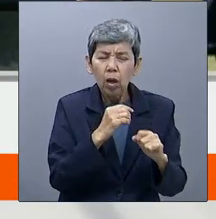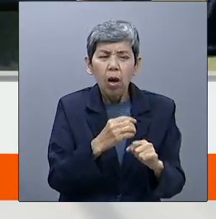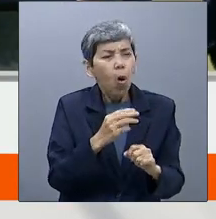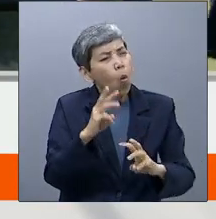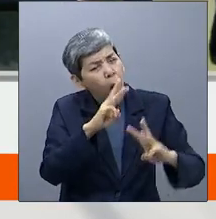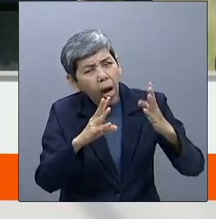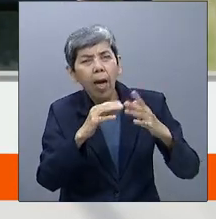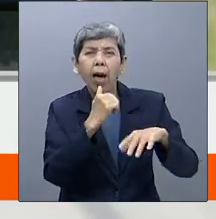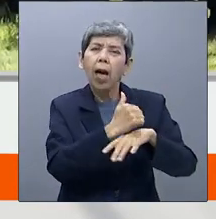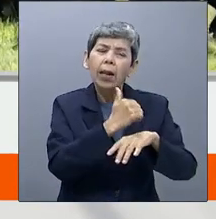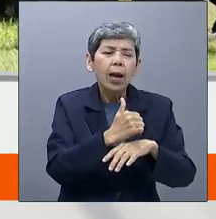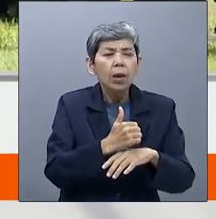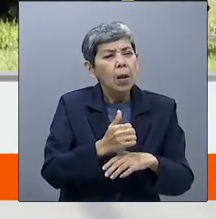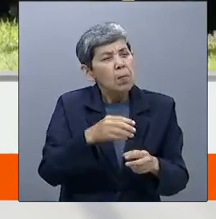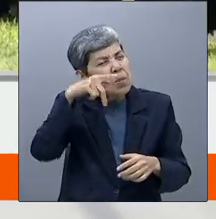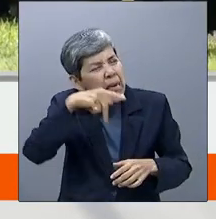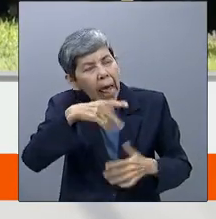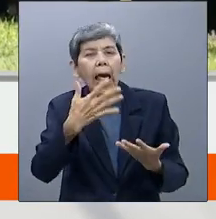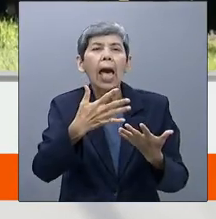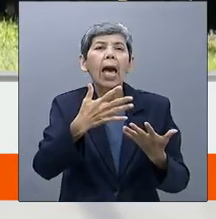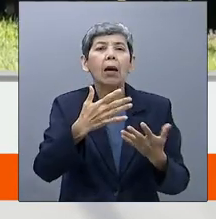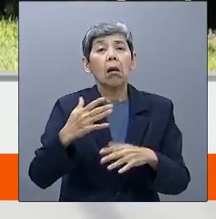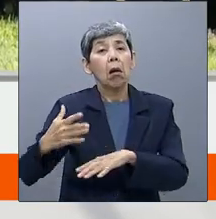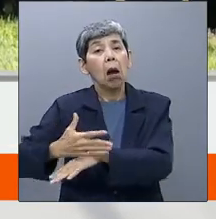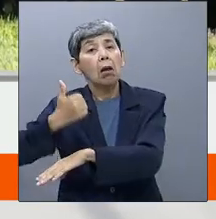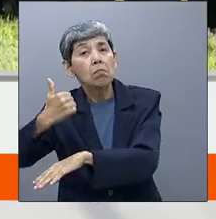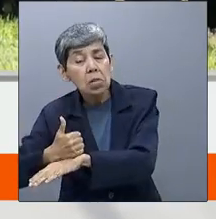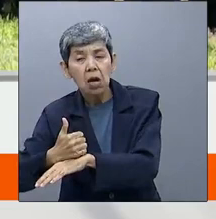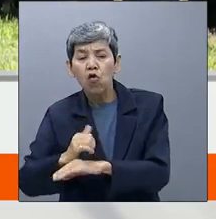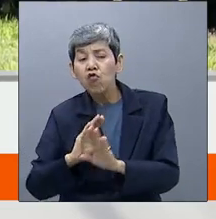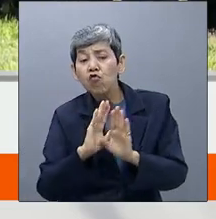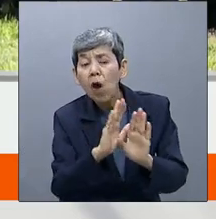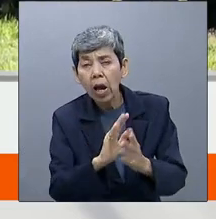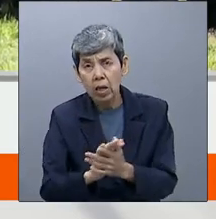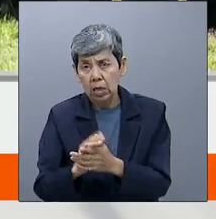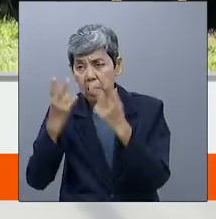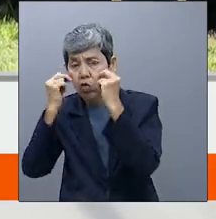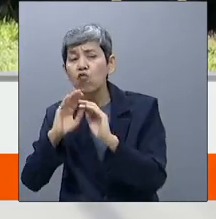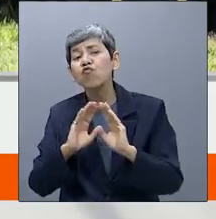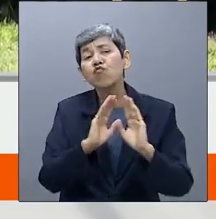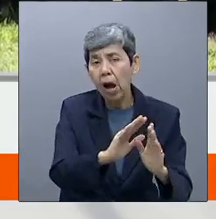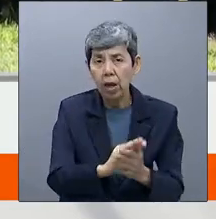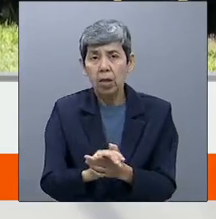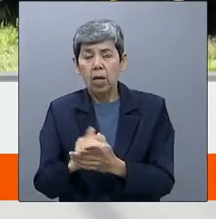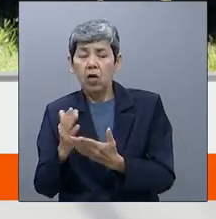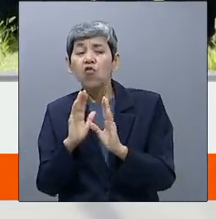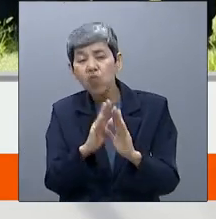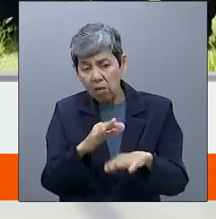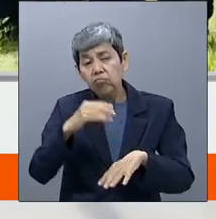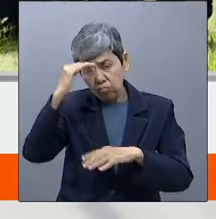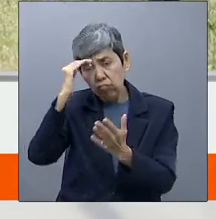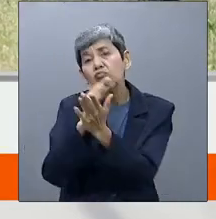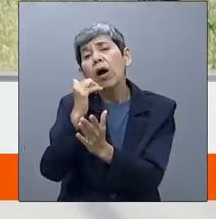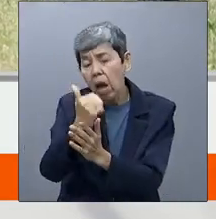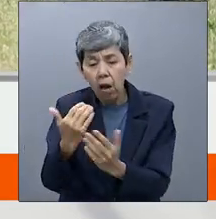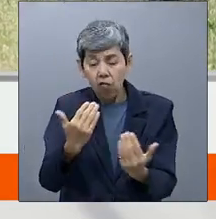มีช่องว่างให้เป็นไงนักการเมืองฝากลูกฝากหลานนายกฝากลูกนักการเมืองมาใครต่อใ